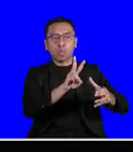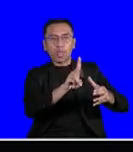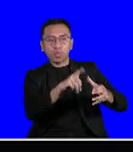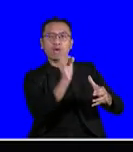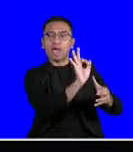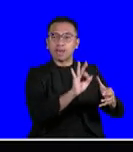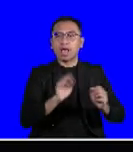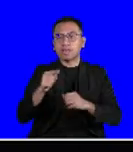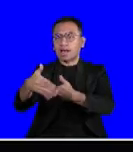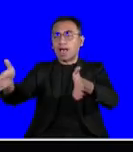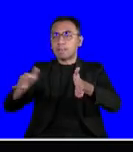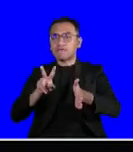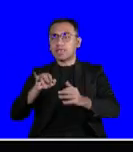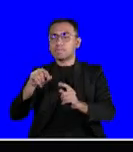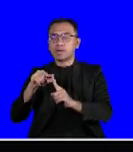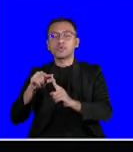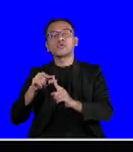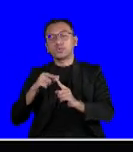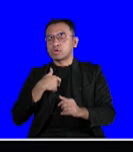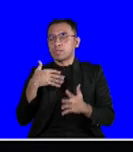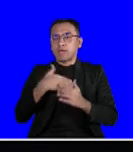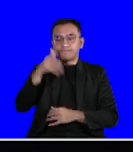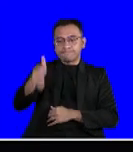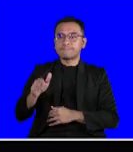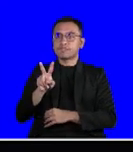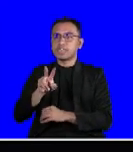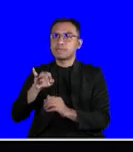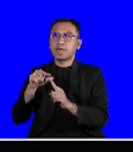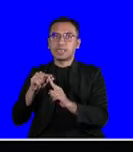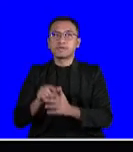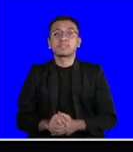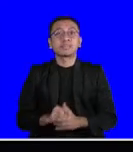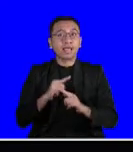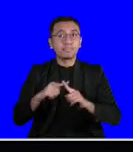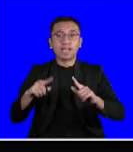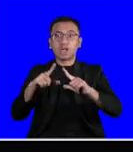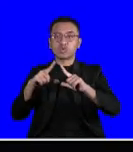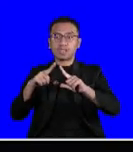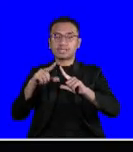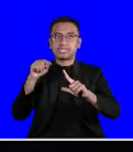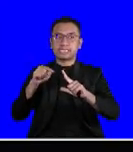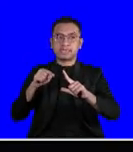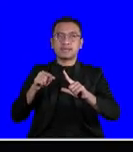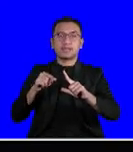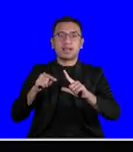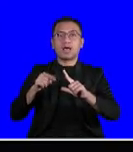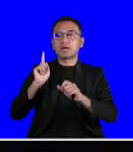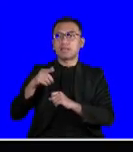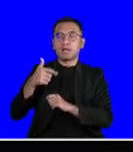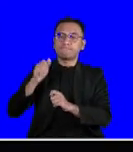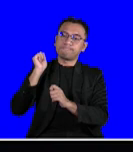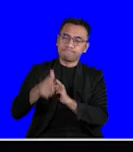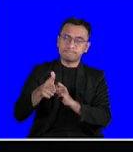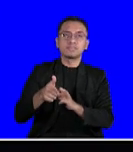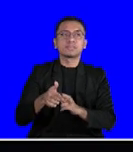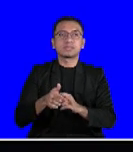perawatan. Akhirnya terpaksa deh masuk ke VIP. Nah, asuransi kita hanya bisa membiayai sejumlah yang